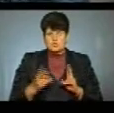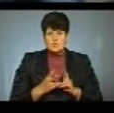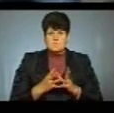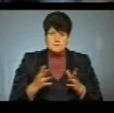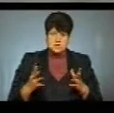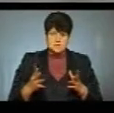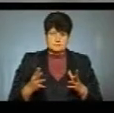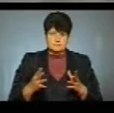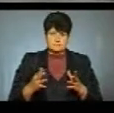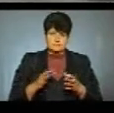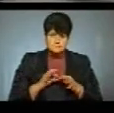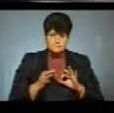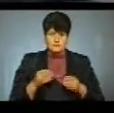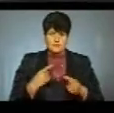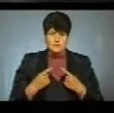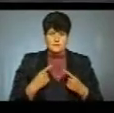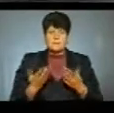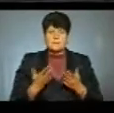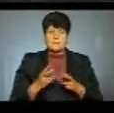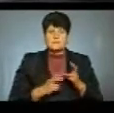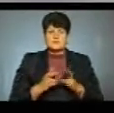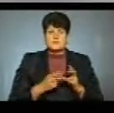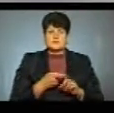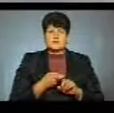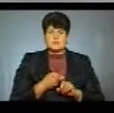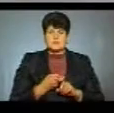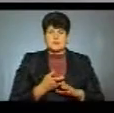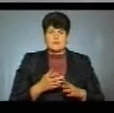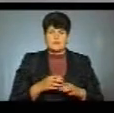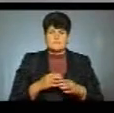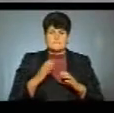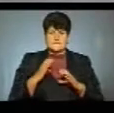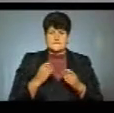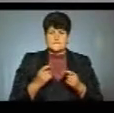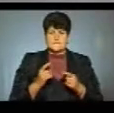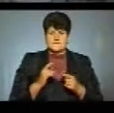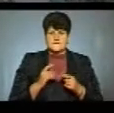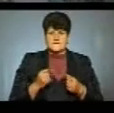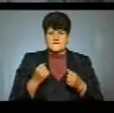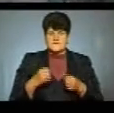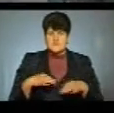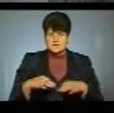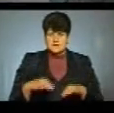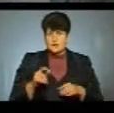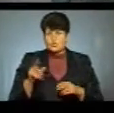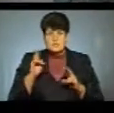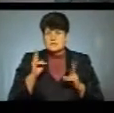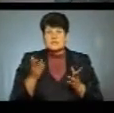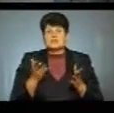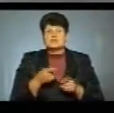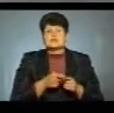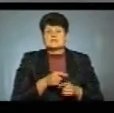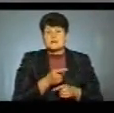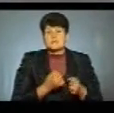конструктивно говорити. Яким підприємствам належать вантажівки, заступниця голови не каже. Люди, які давали нам коментарі, теж не знають, чиї це